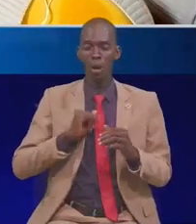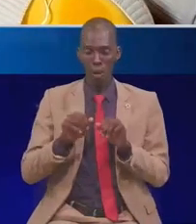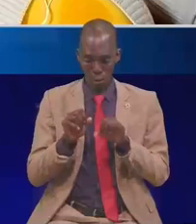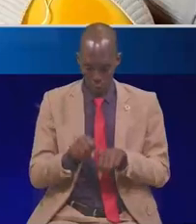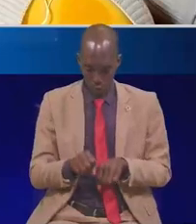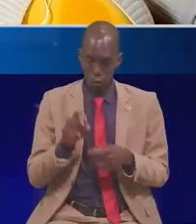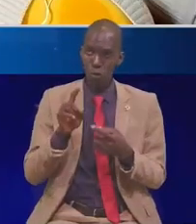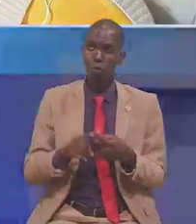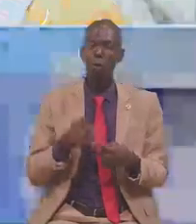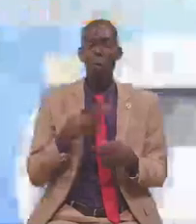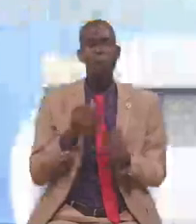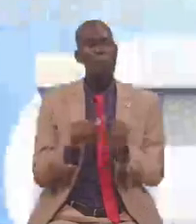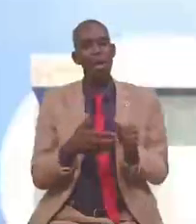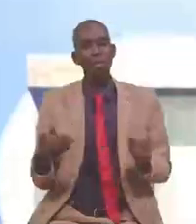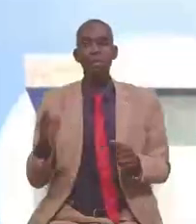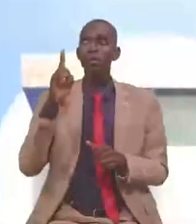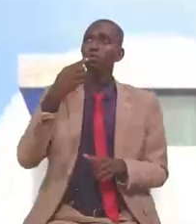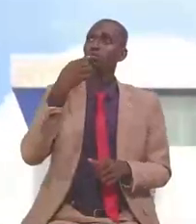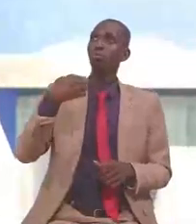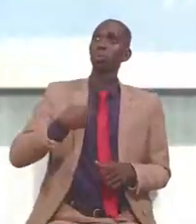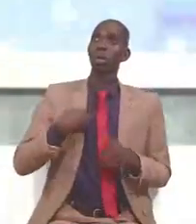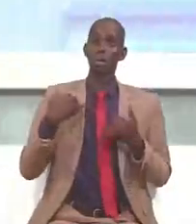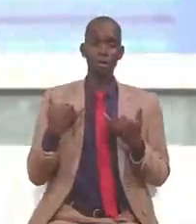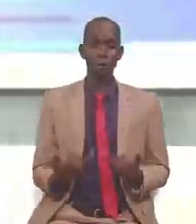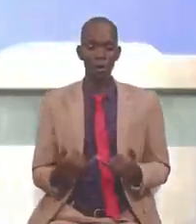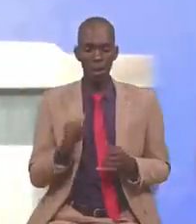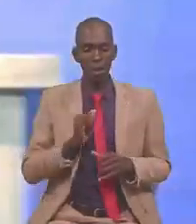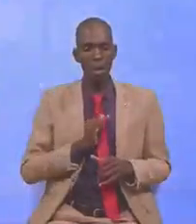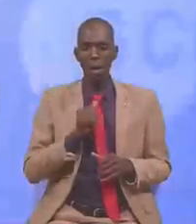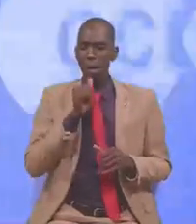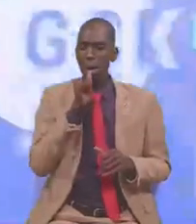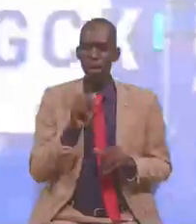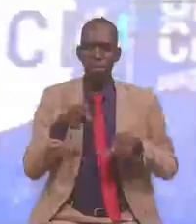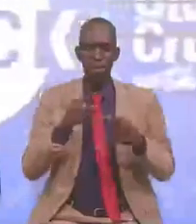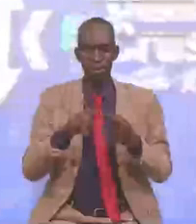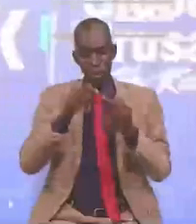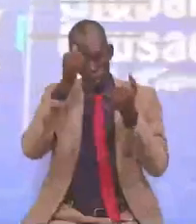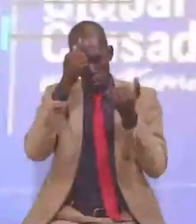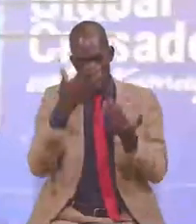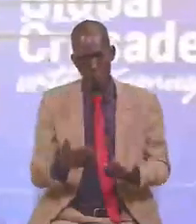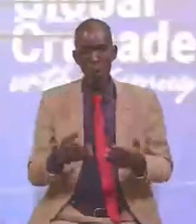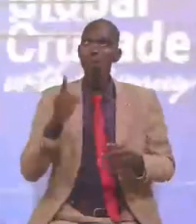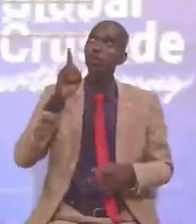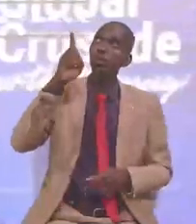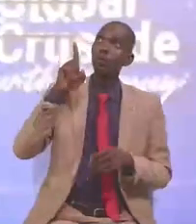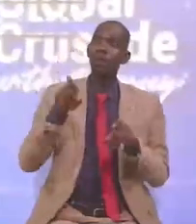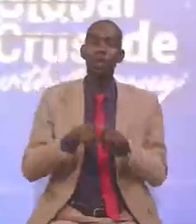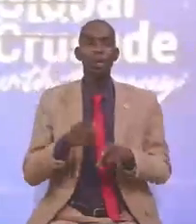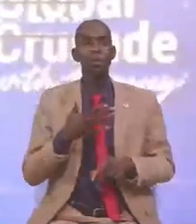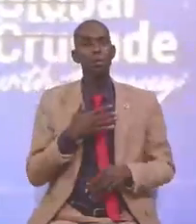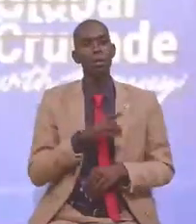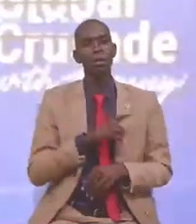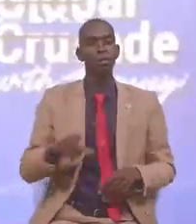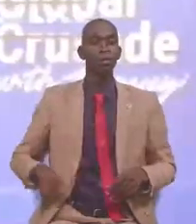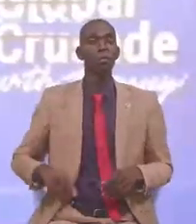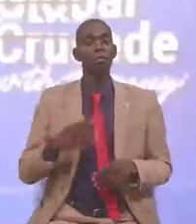je fléchis devant cela, et tout ce que tu me dis maintenant, je vais y obéir, je vais t'obéir en tant que mon Seigneur.